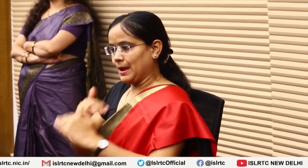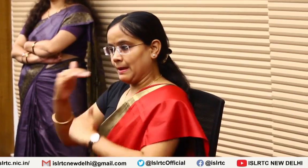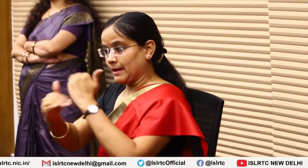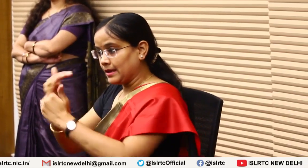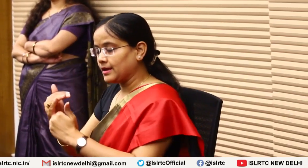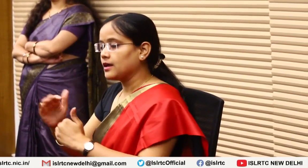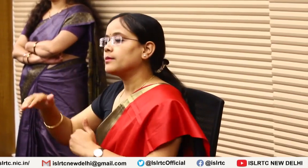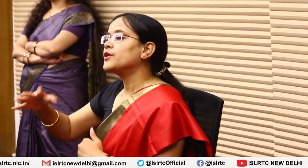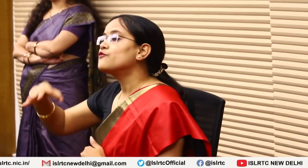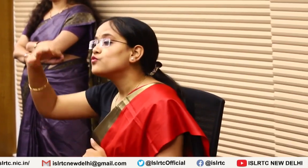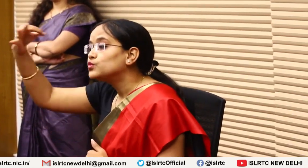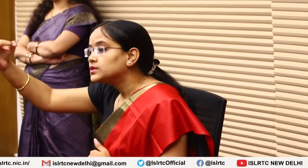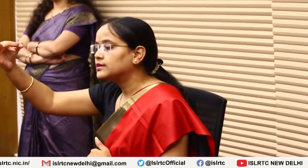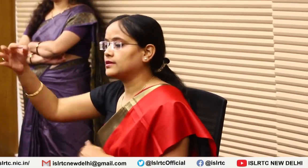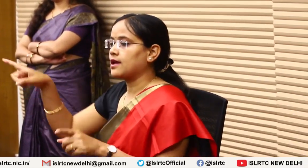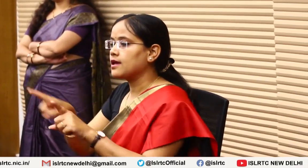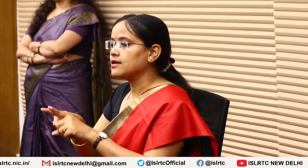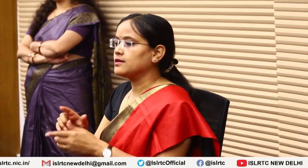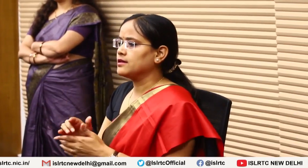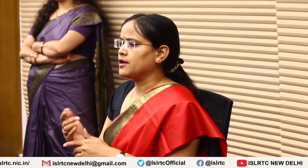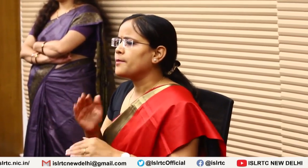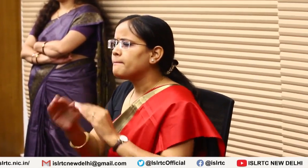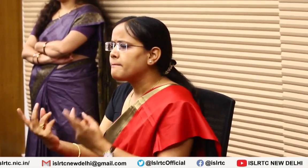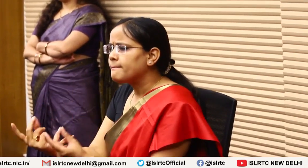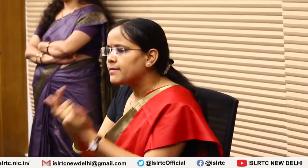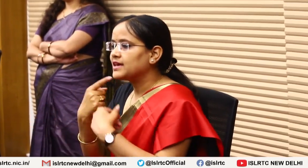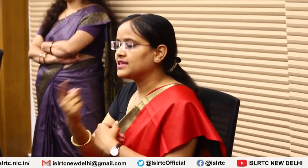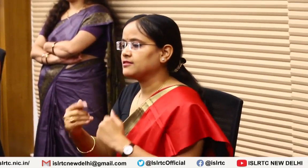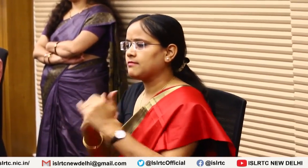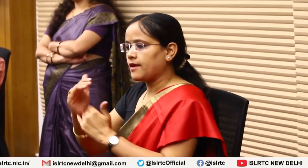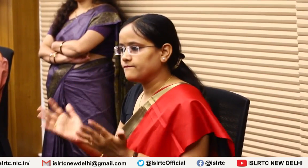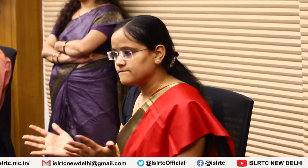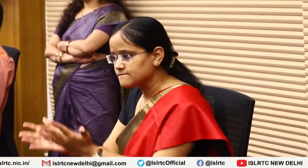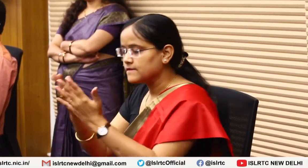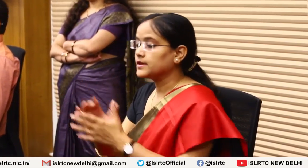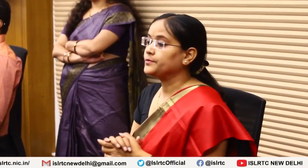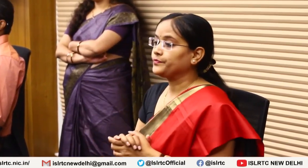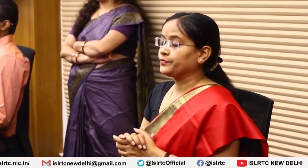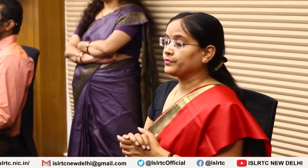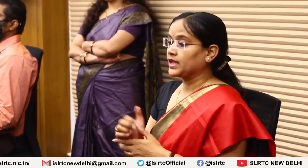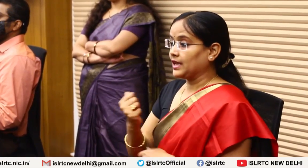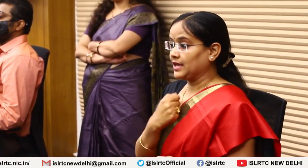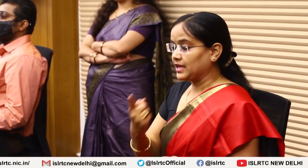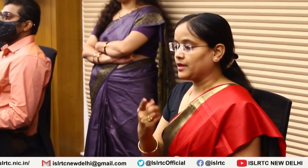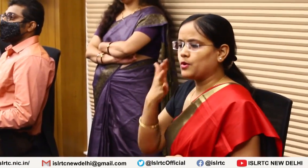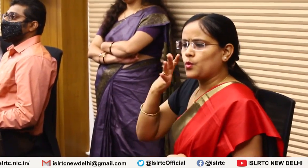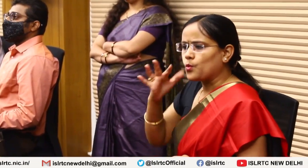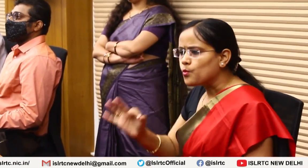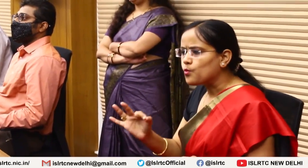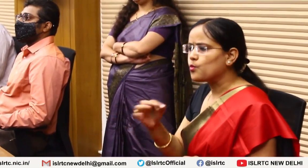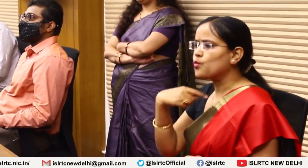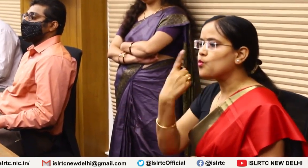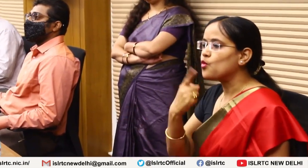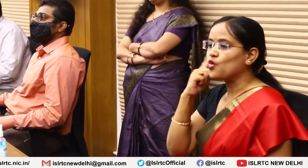है, आगे आने वाले समय में भी और इसको इसी गतिशीलता के साथ में बढ़ाया जाएगा, जिसमें जो हमारे प्रमुख रूप से जो